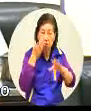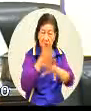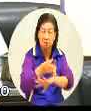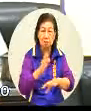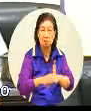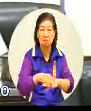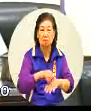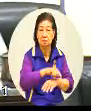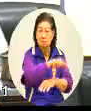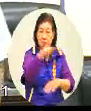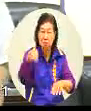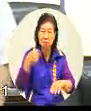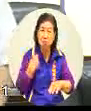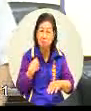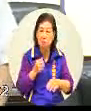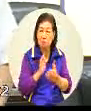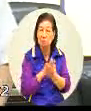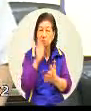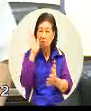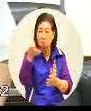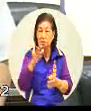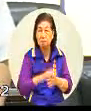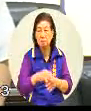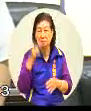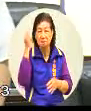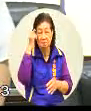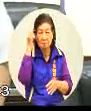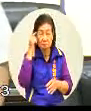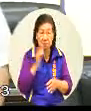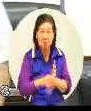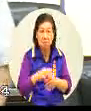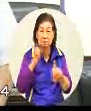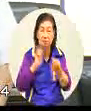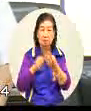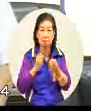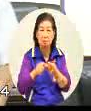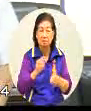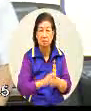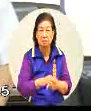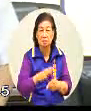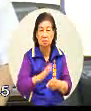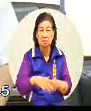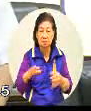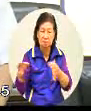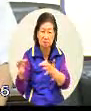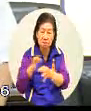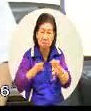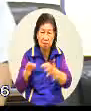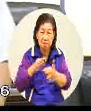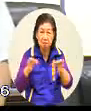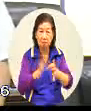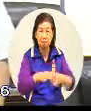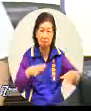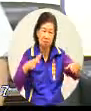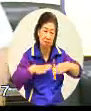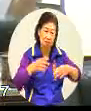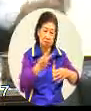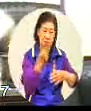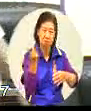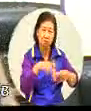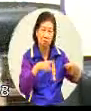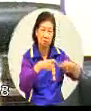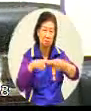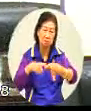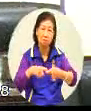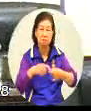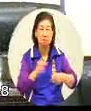反映。你跟我讲依法，依什么法啦？依官商勾结出来，依什么法啦？对不对？哎，三